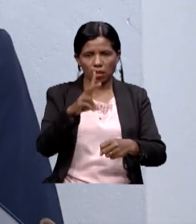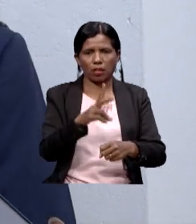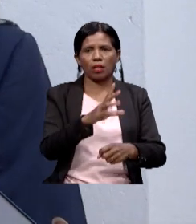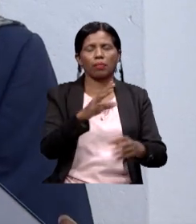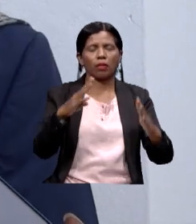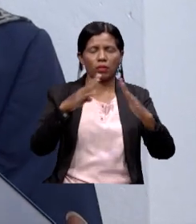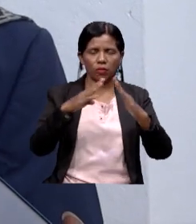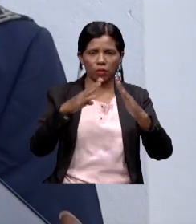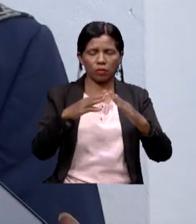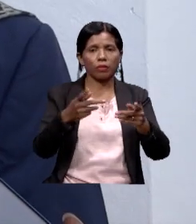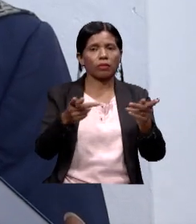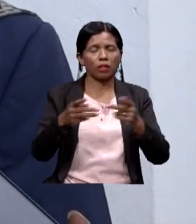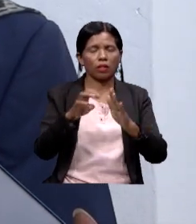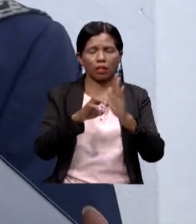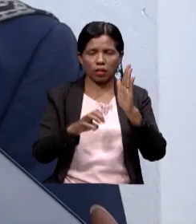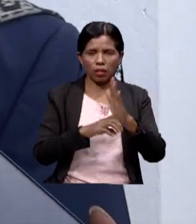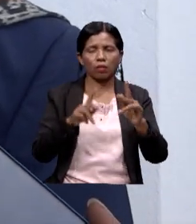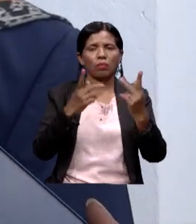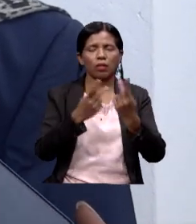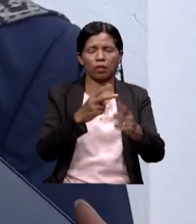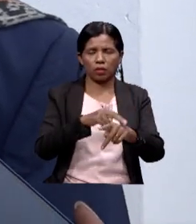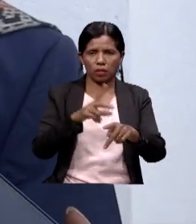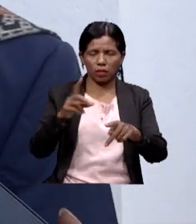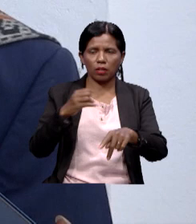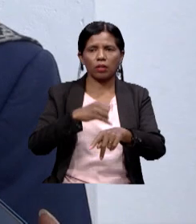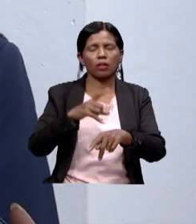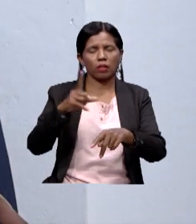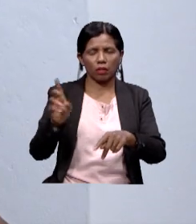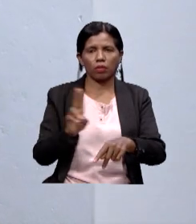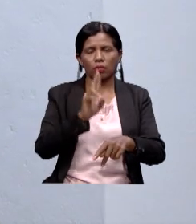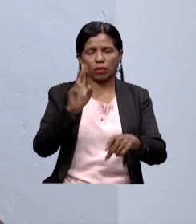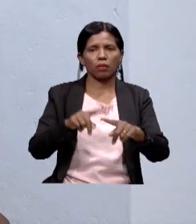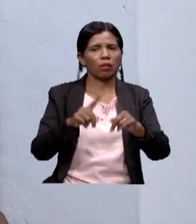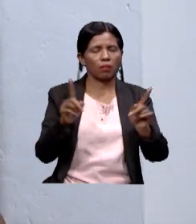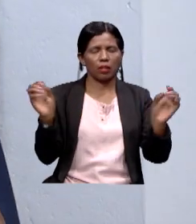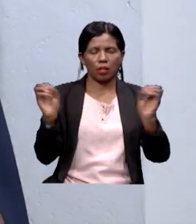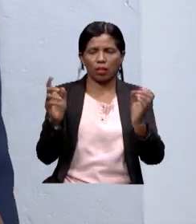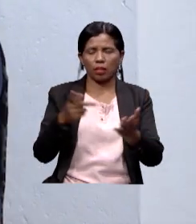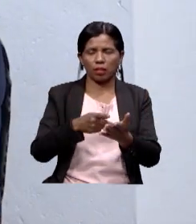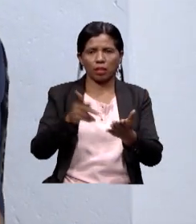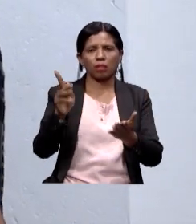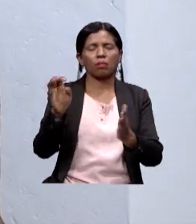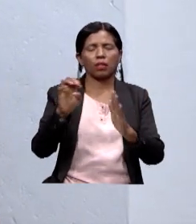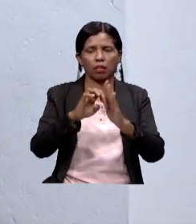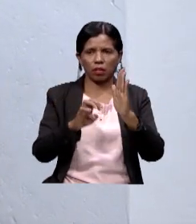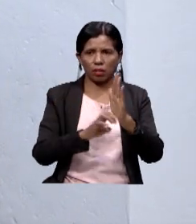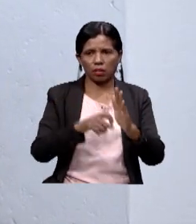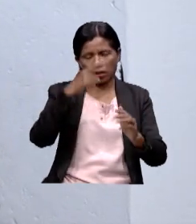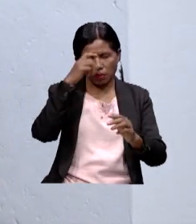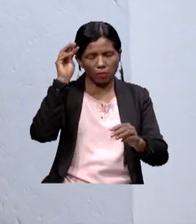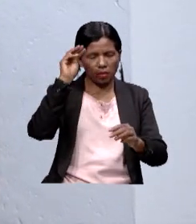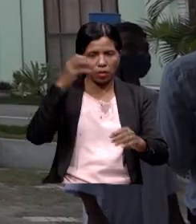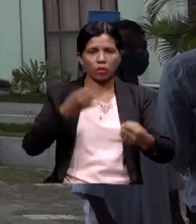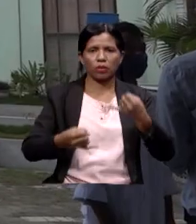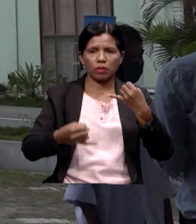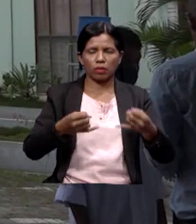uma no rai stadu nebe, companie națională no internațional sira ocupa, mai be la silu tașa ba stadu. Tambane, Ministerul Justiției a